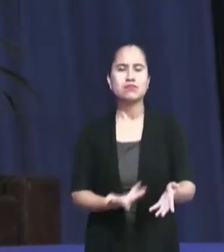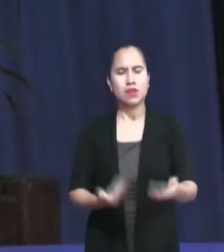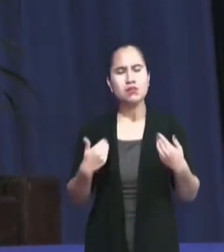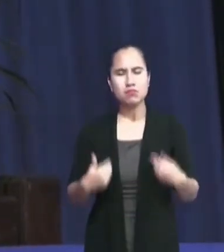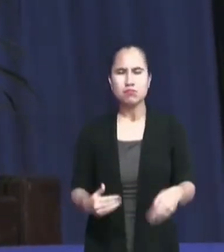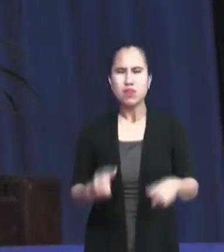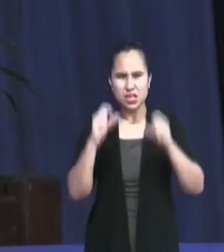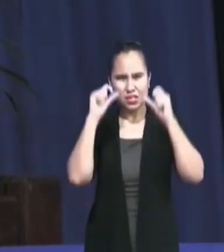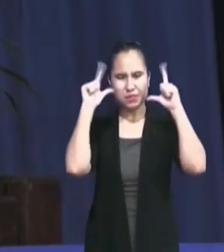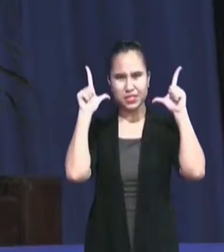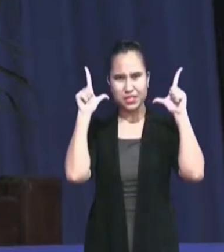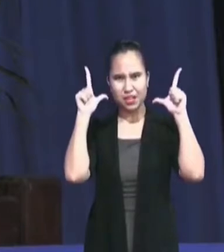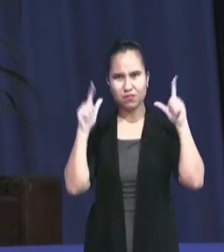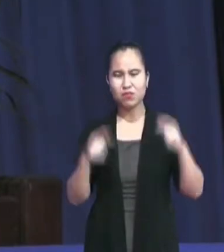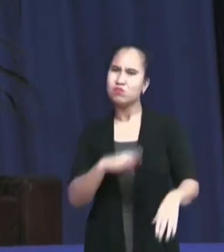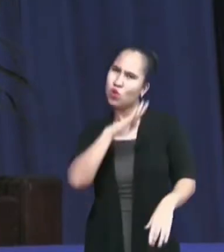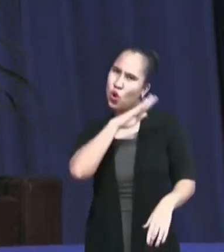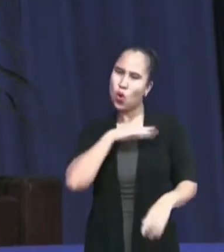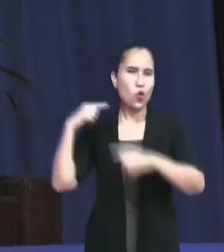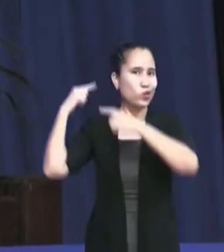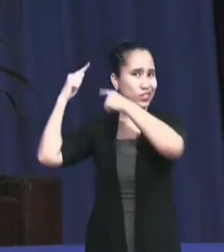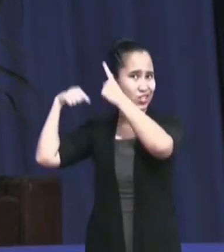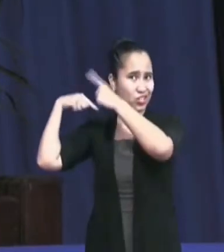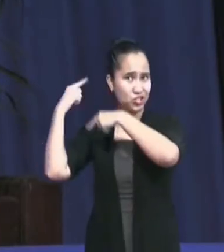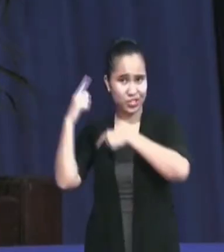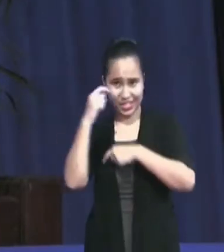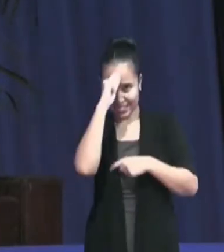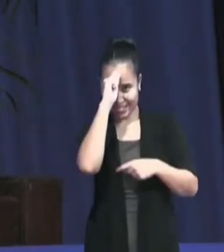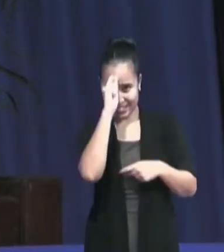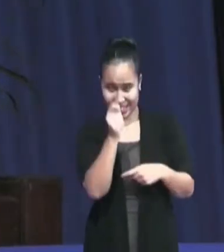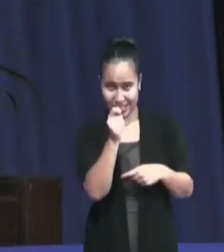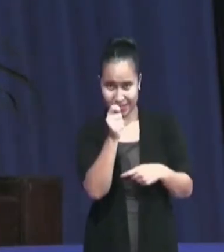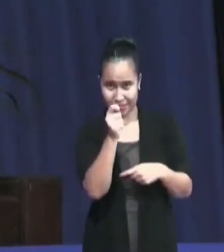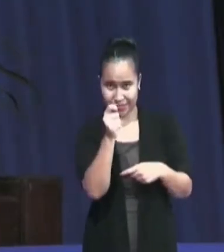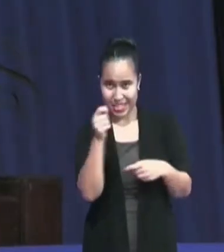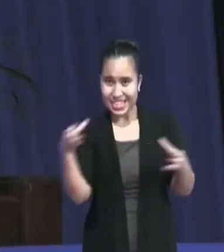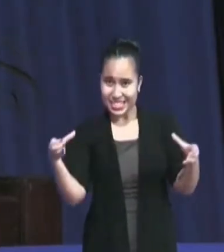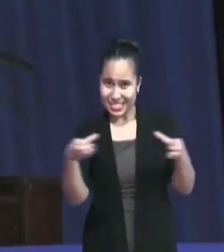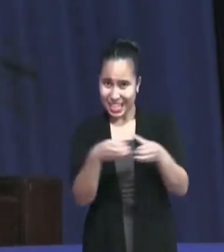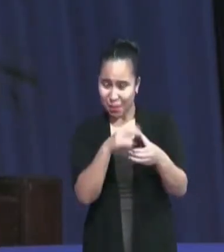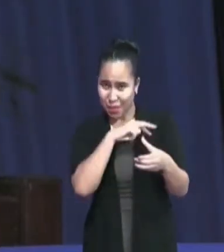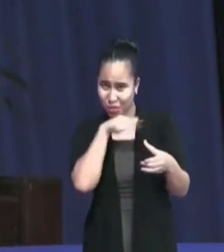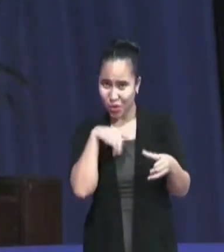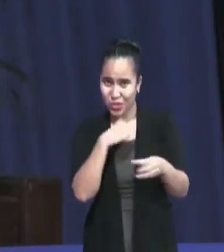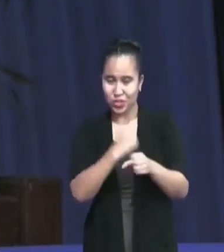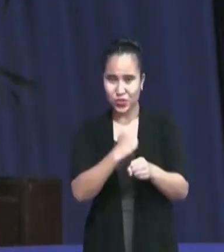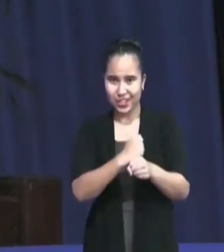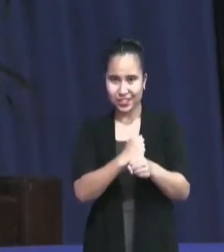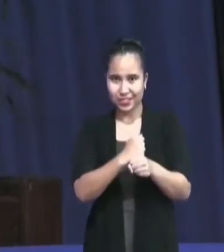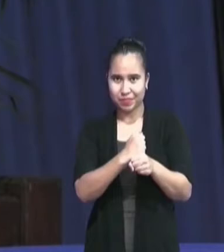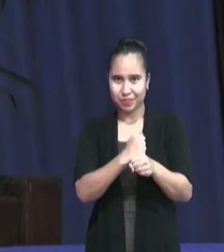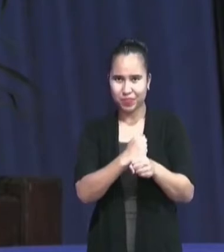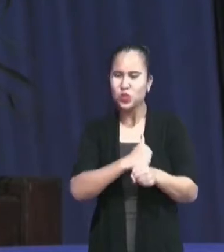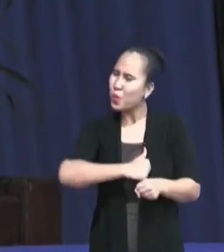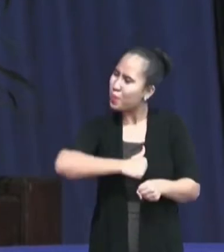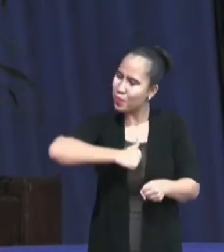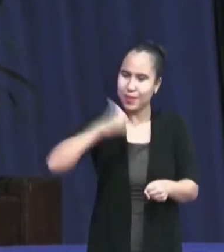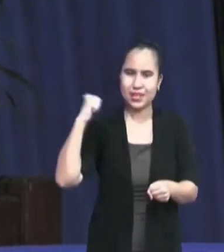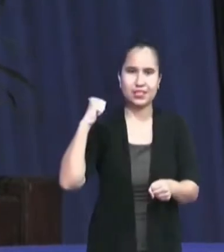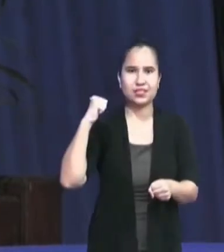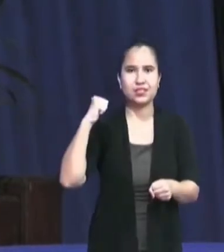het, zeker het traditioneel gezag. Die is samen met ons. Zij doen hun best om